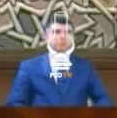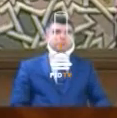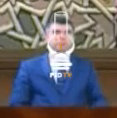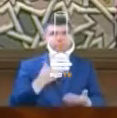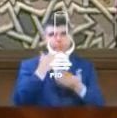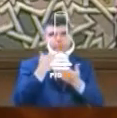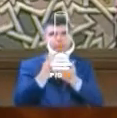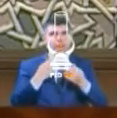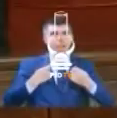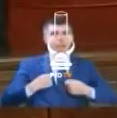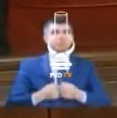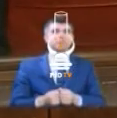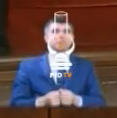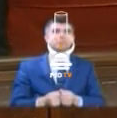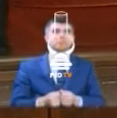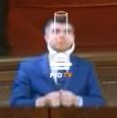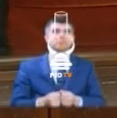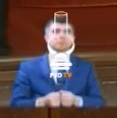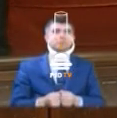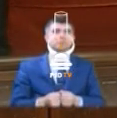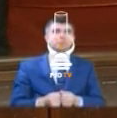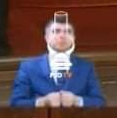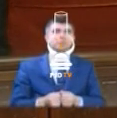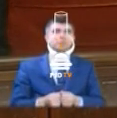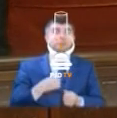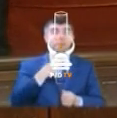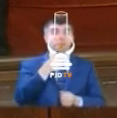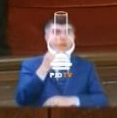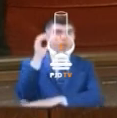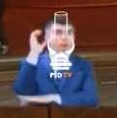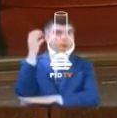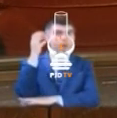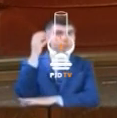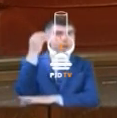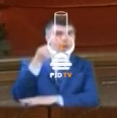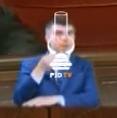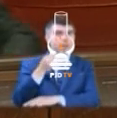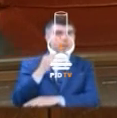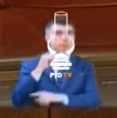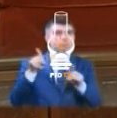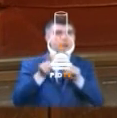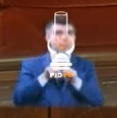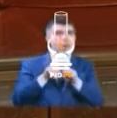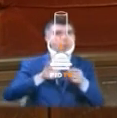شكرا السيد الرئيس. السيد النائب على الاهتمام بهذا الموضوع. الغابة هو ثروة وطنية،